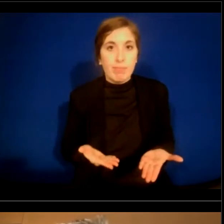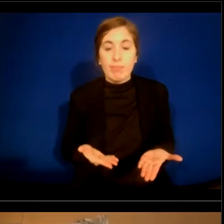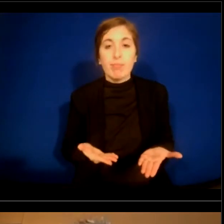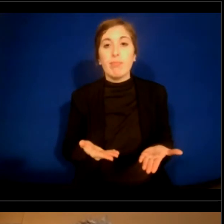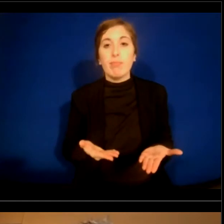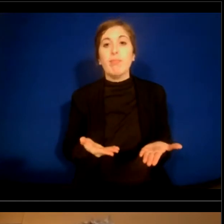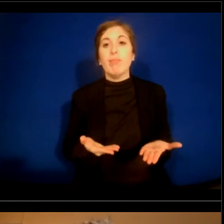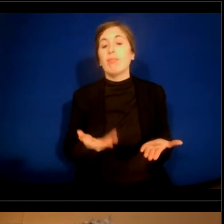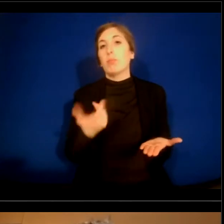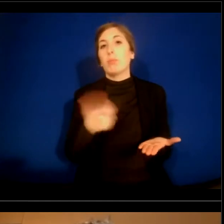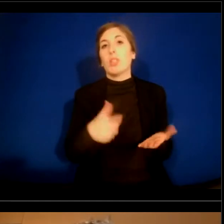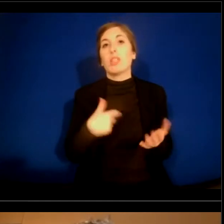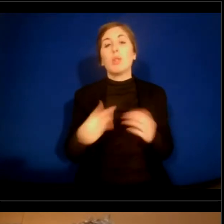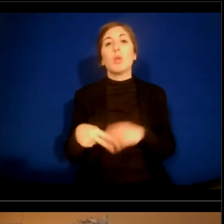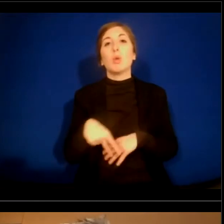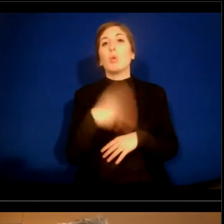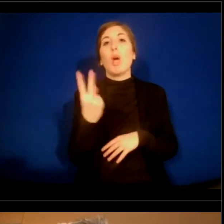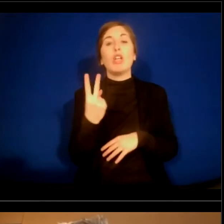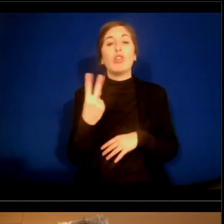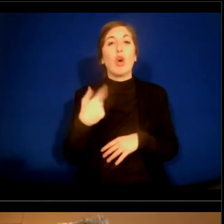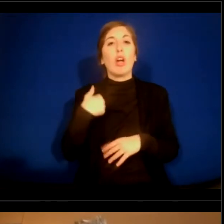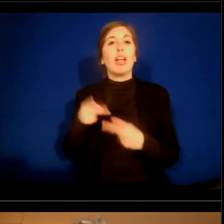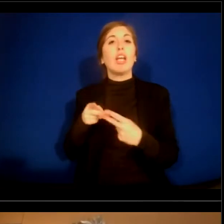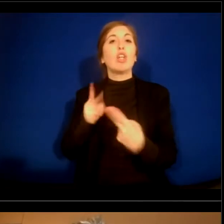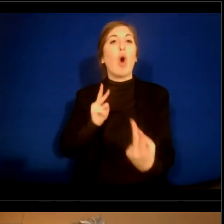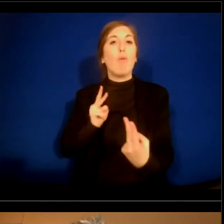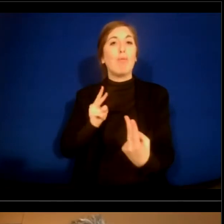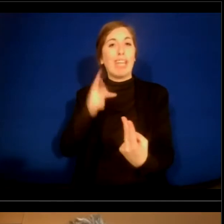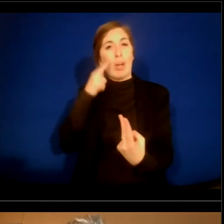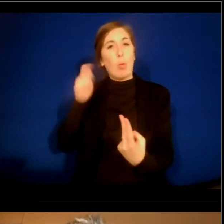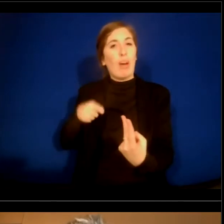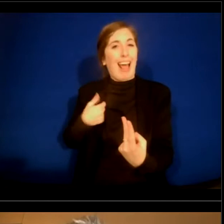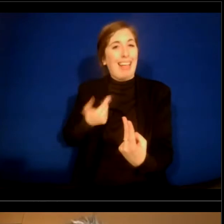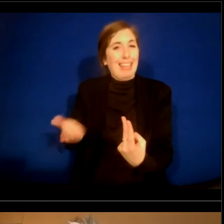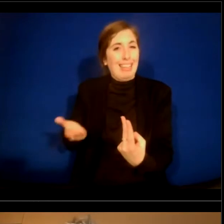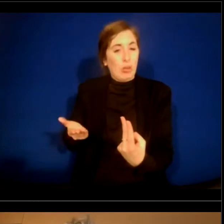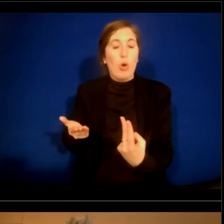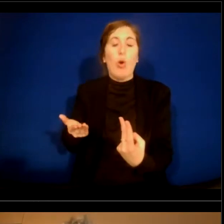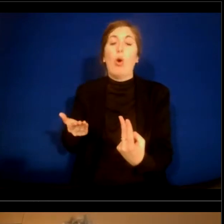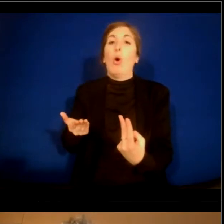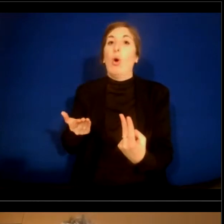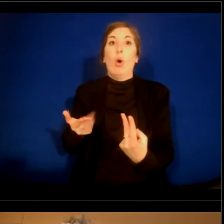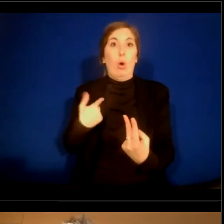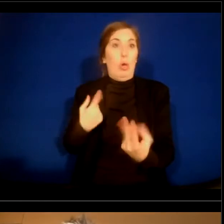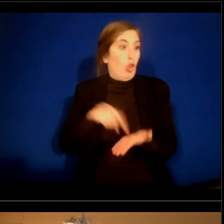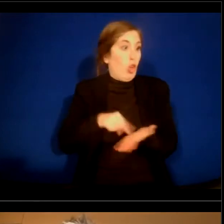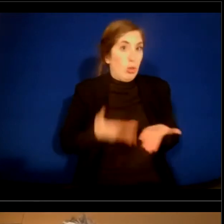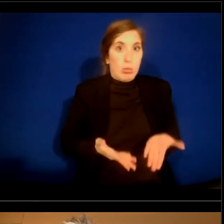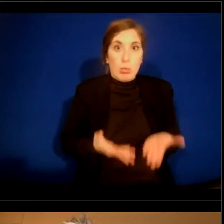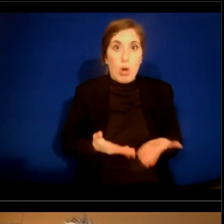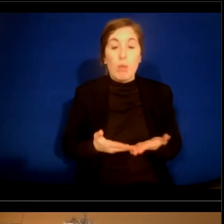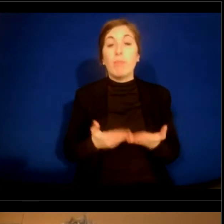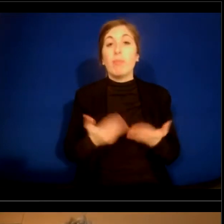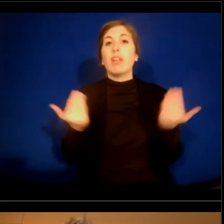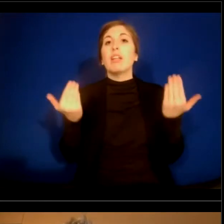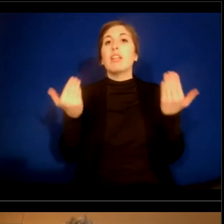da 2 giorni di tour al confine ucraino e abbiamo accolto questa sera